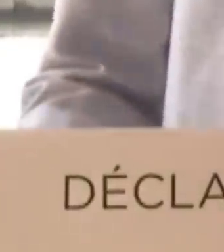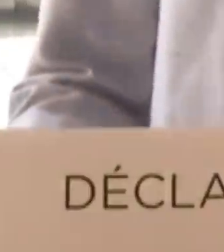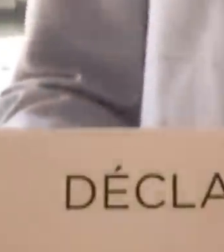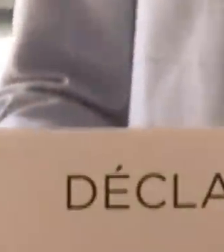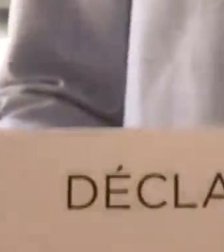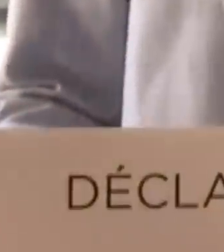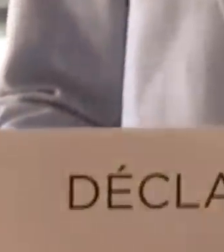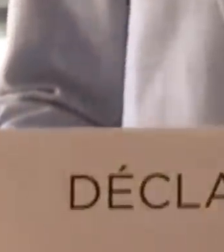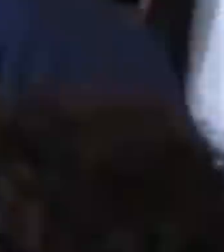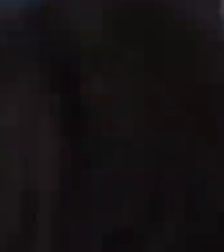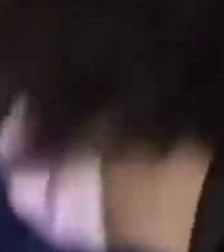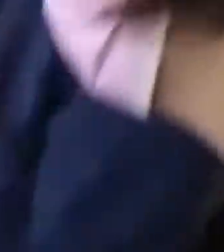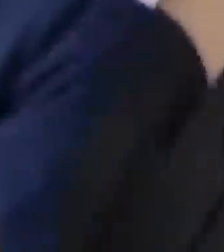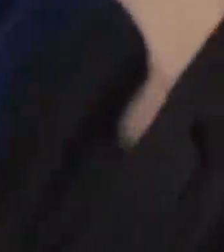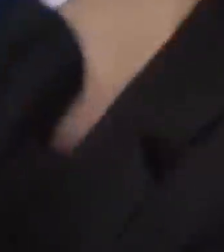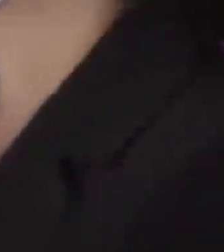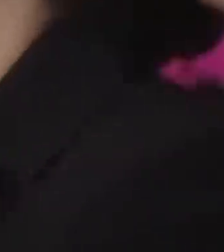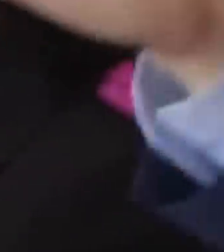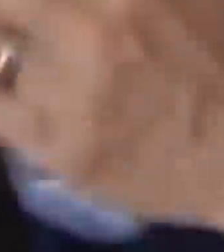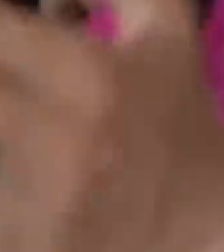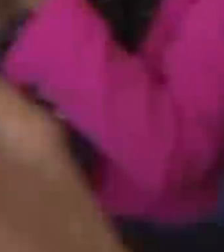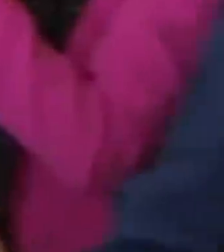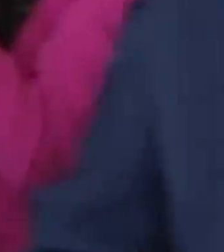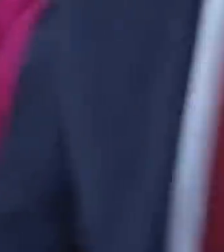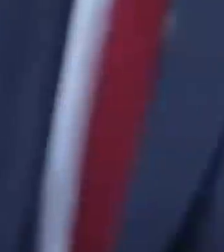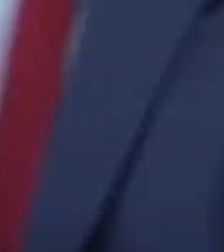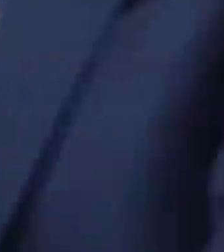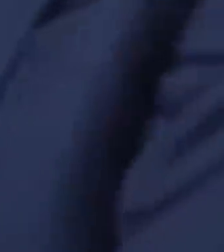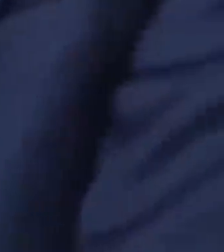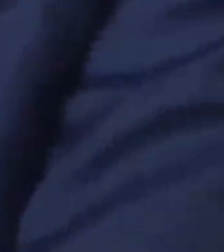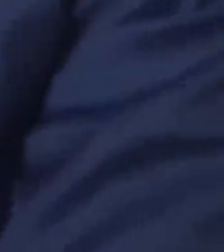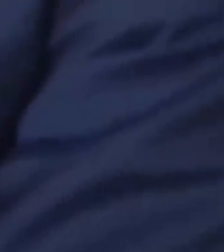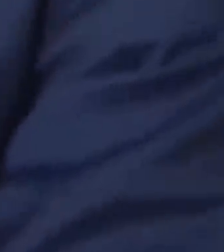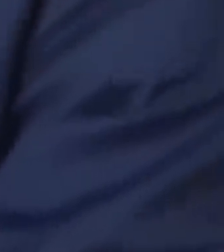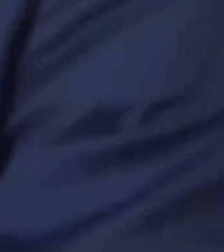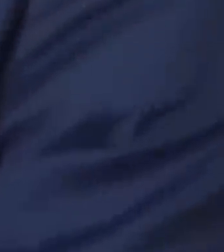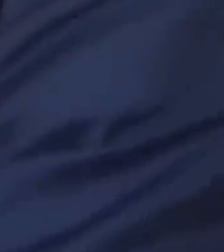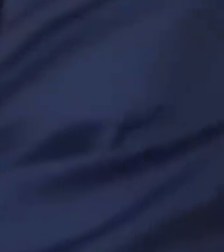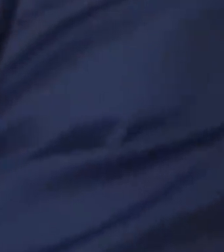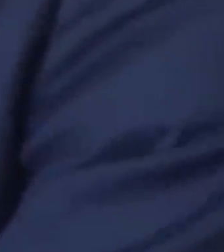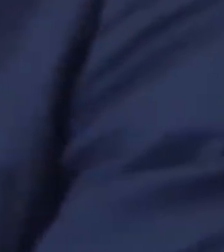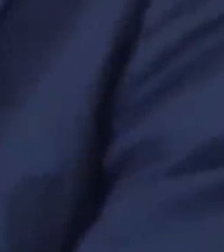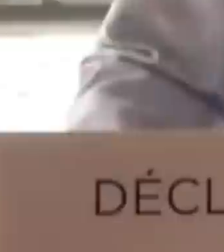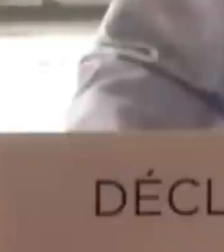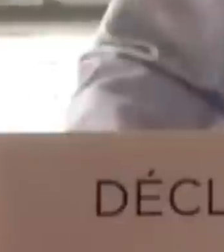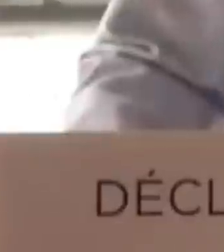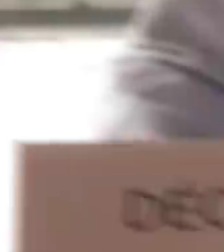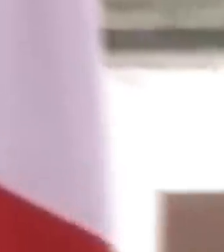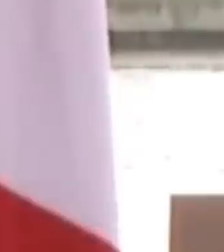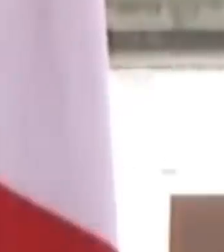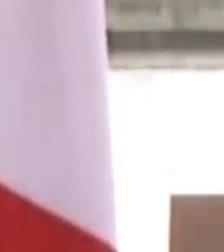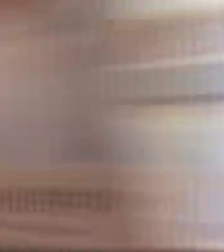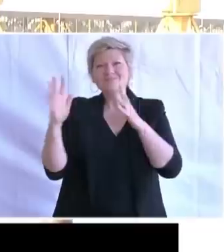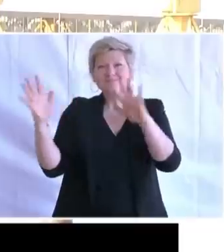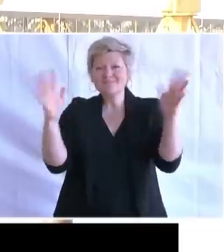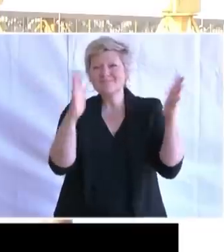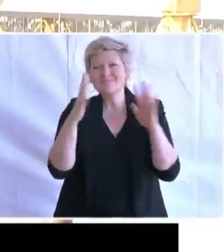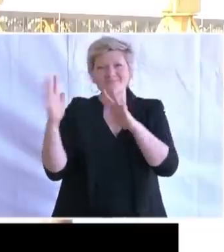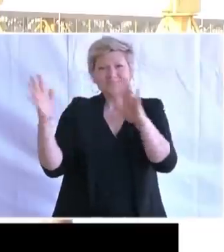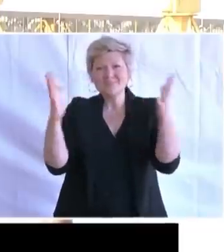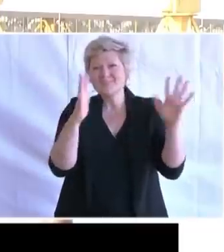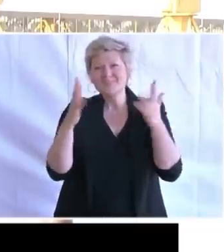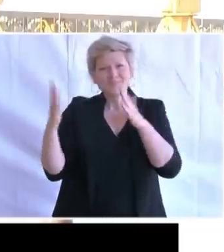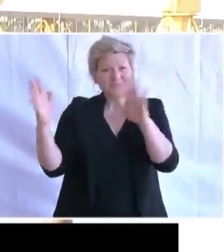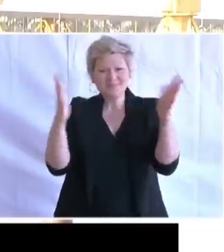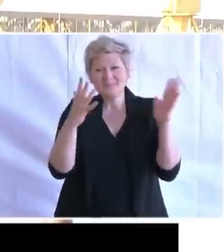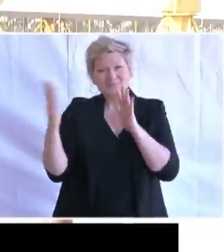sur Twitch. On ne s'y attendait pas. Anne Hidalgo déclare sa candidature à l'élection présidentielle de 2022. C'est fou. Même les gens sont